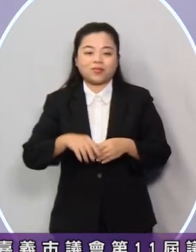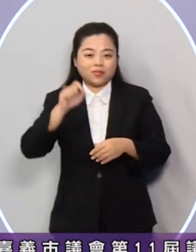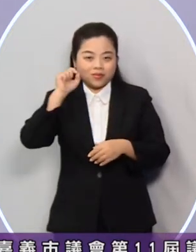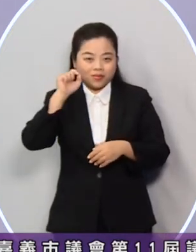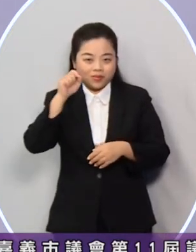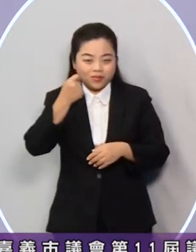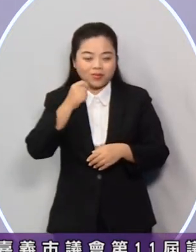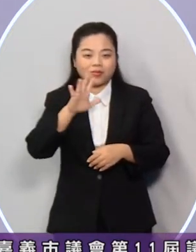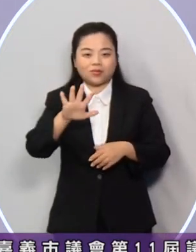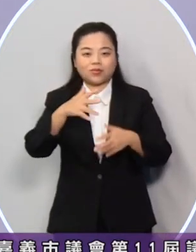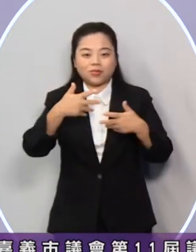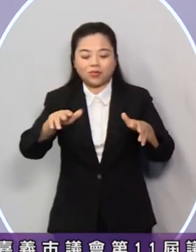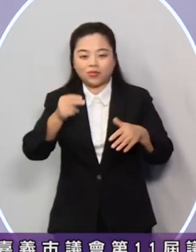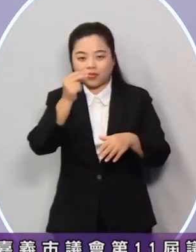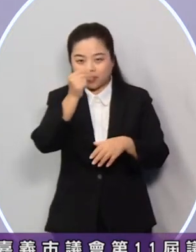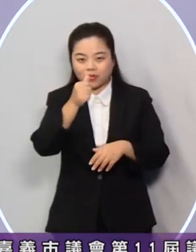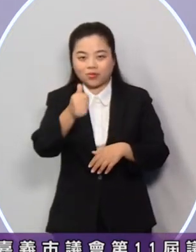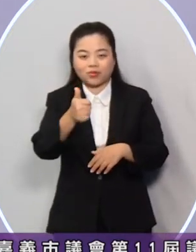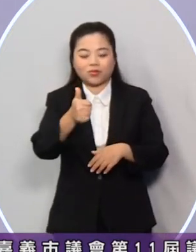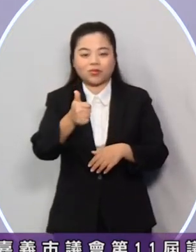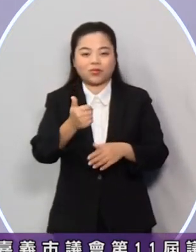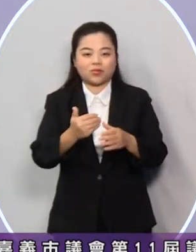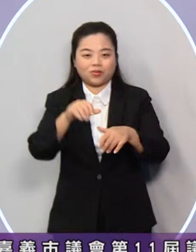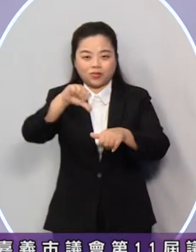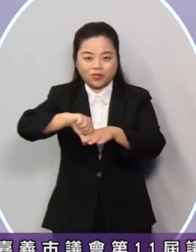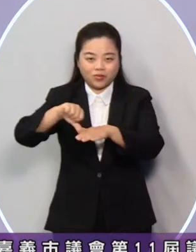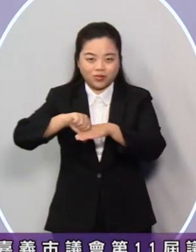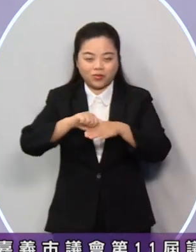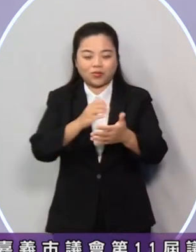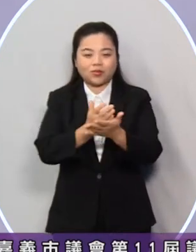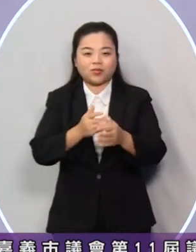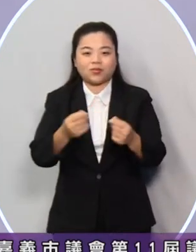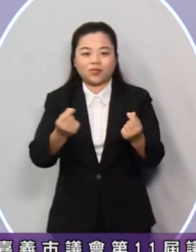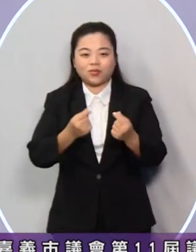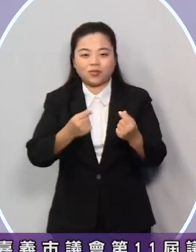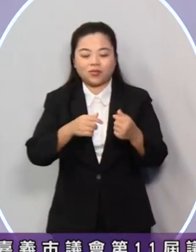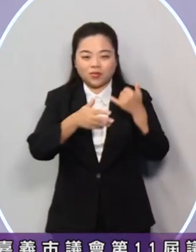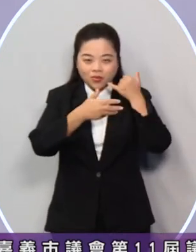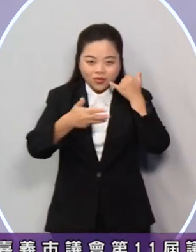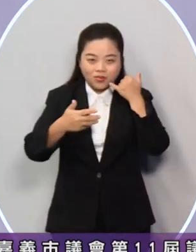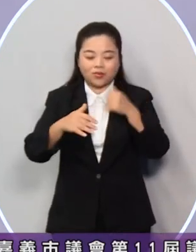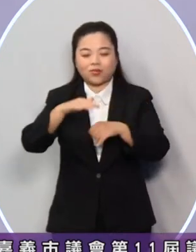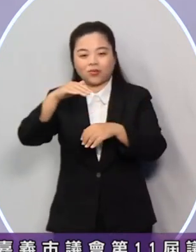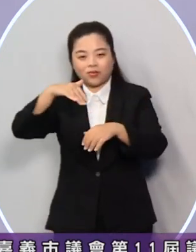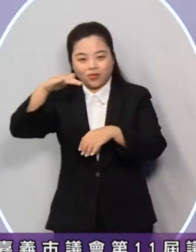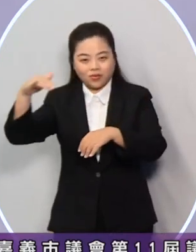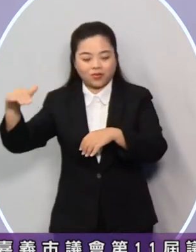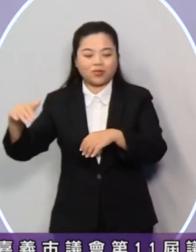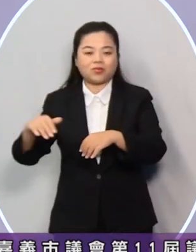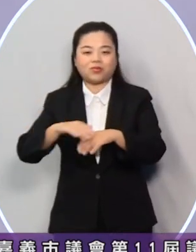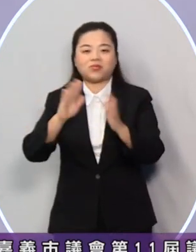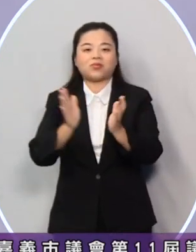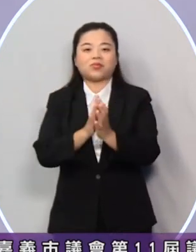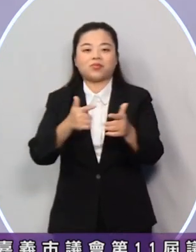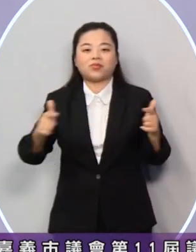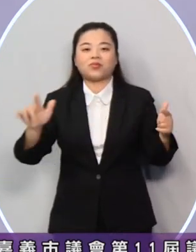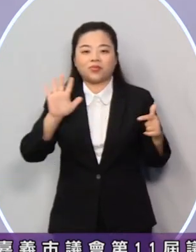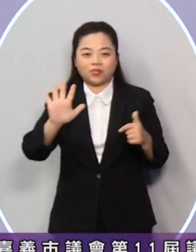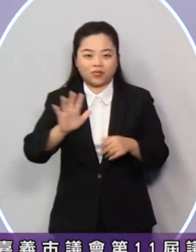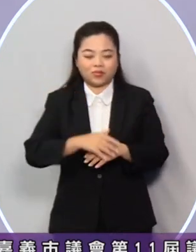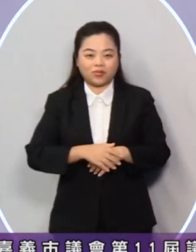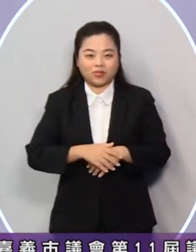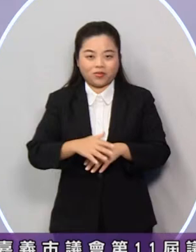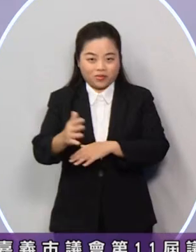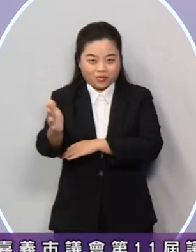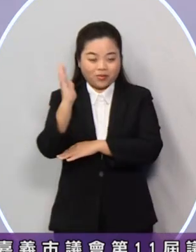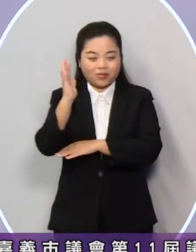义拥有许多优质的农产品，不管是海产、山产，比比皆是。一直以来，政府都